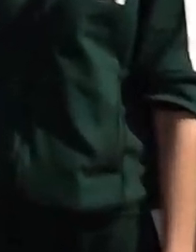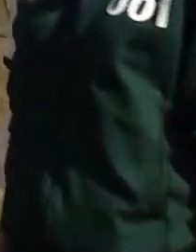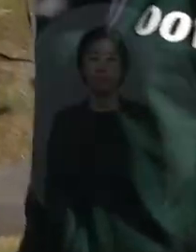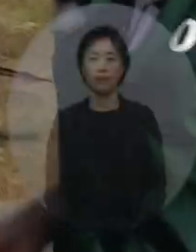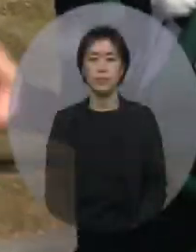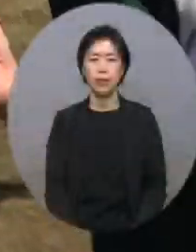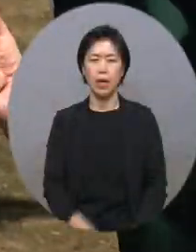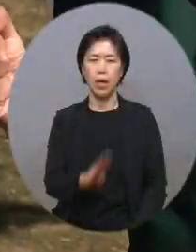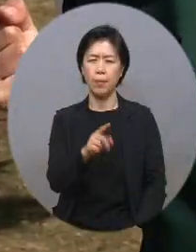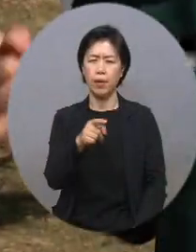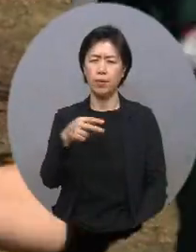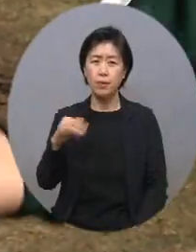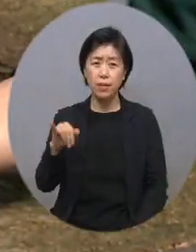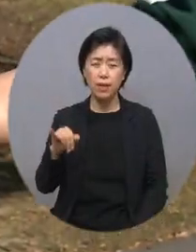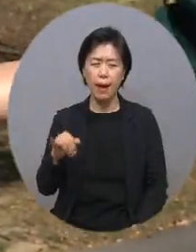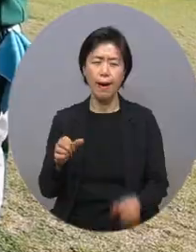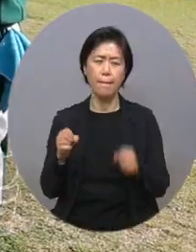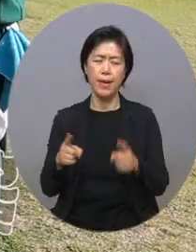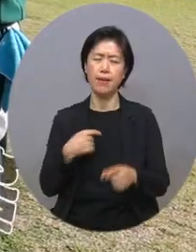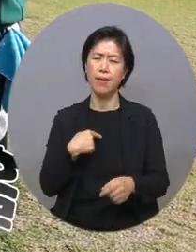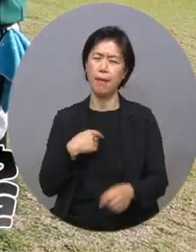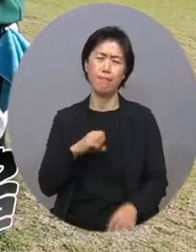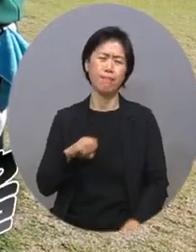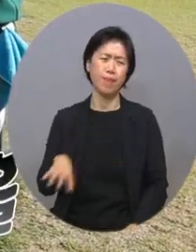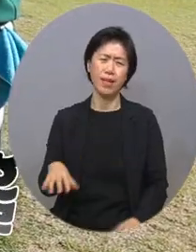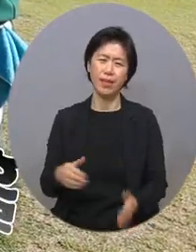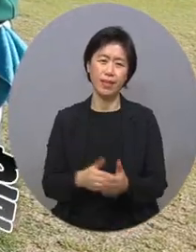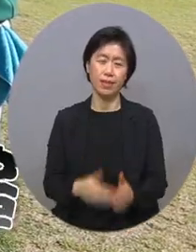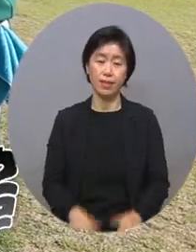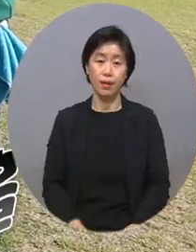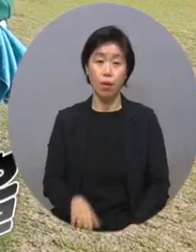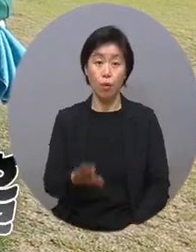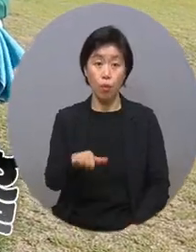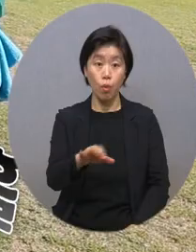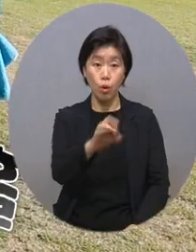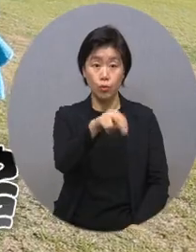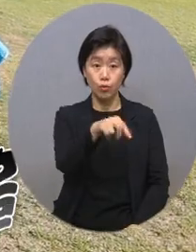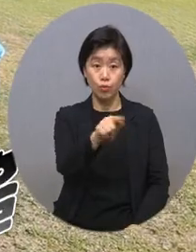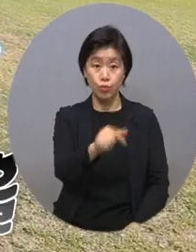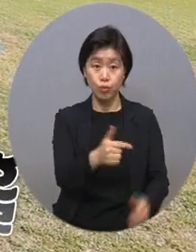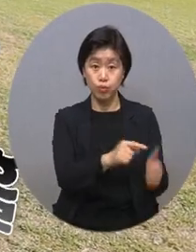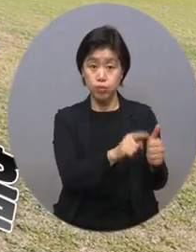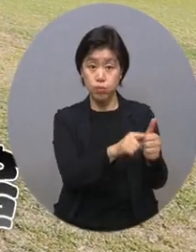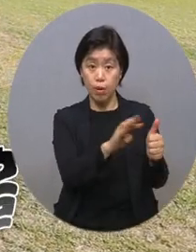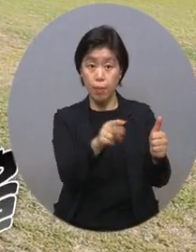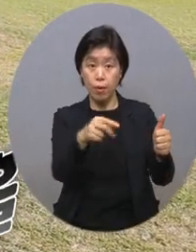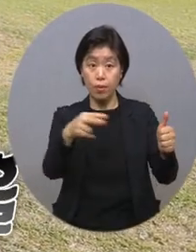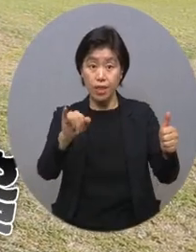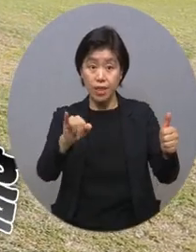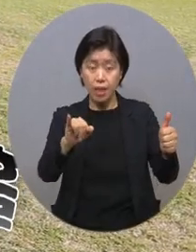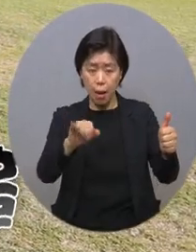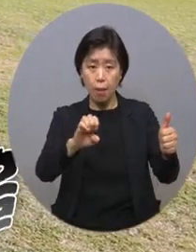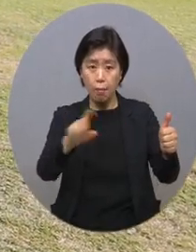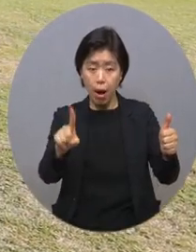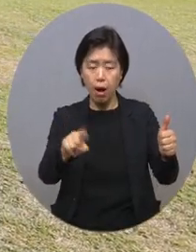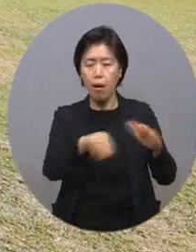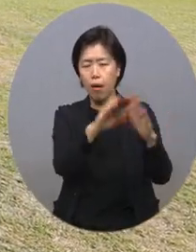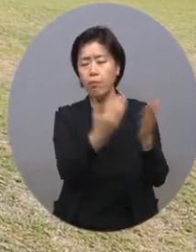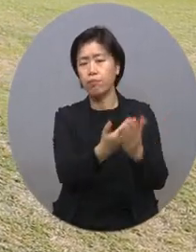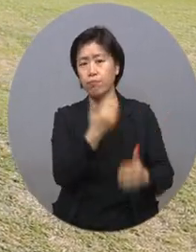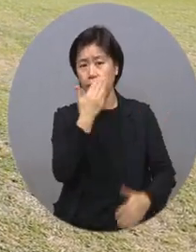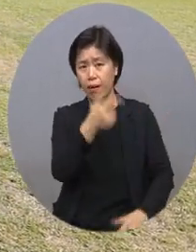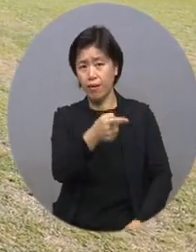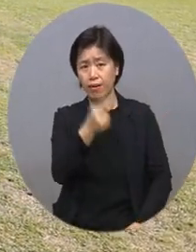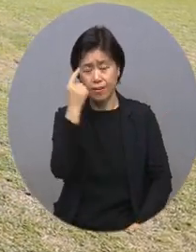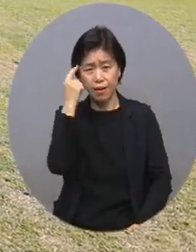버디 찬스를 놓쳤어. 나는 유건이 버디하고 당연히 파할 거라 생각했어. 아, 근데 그 진짜 근데 벙커는 진짜 좋았어요. 봉신.